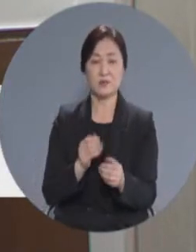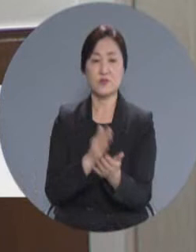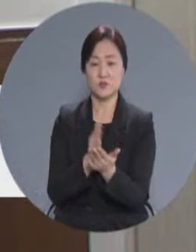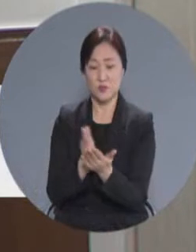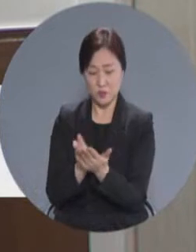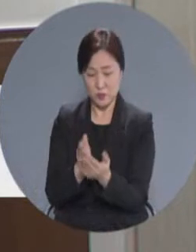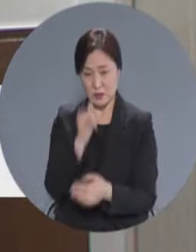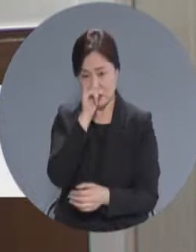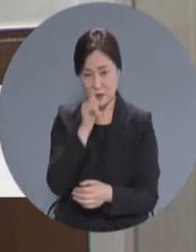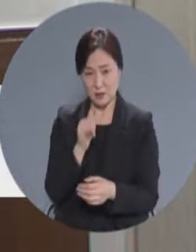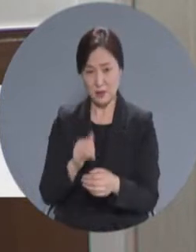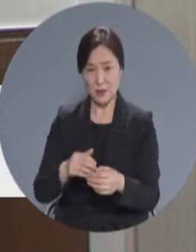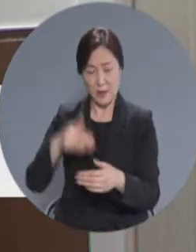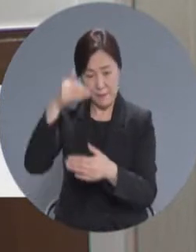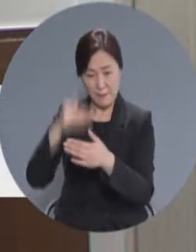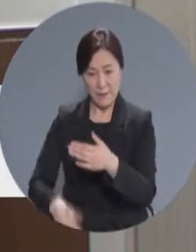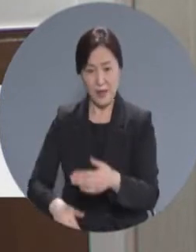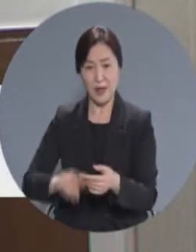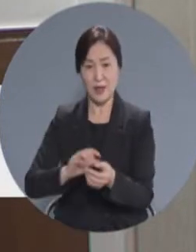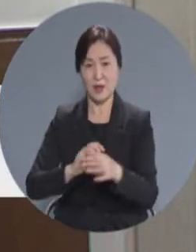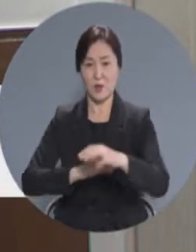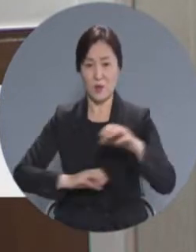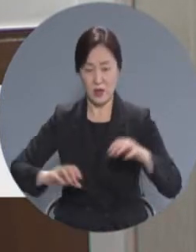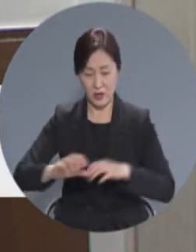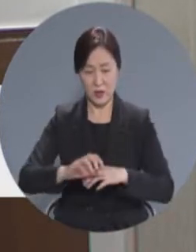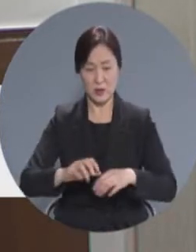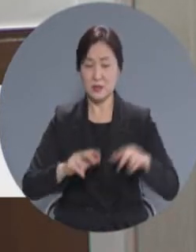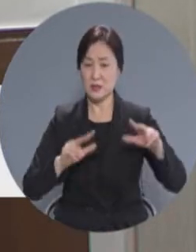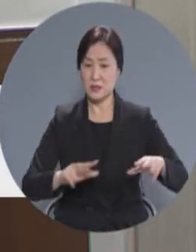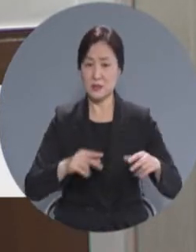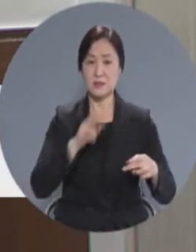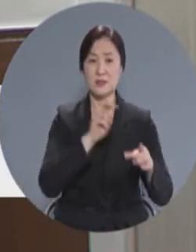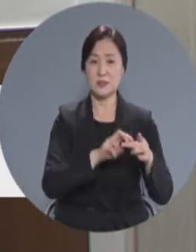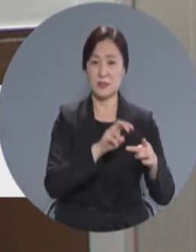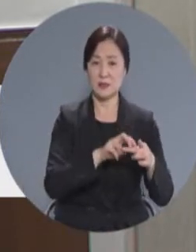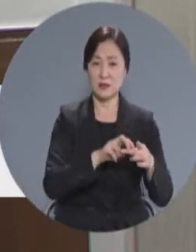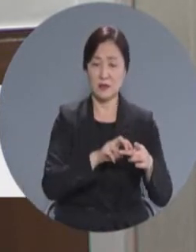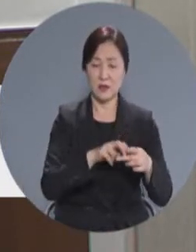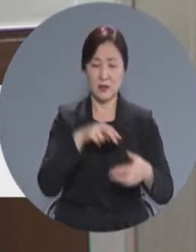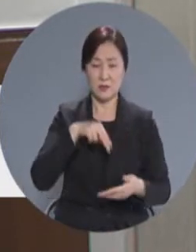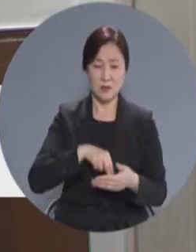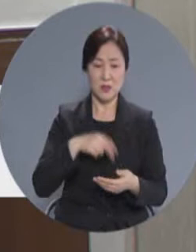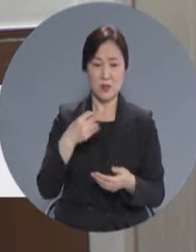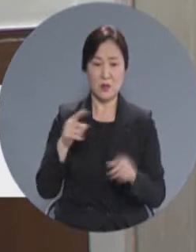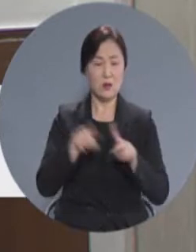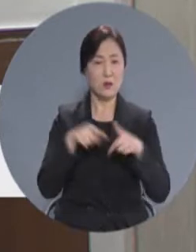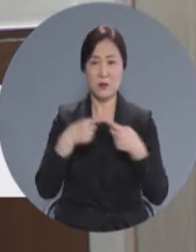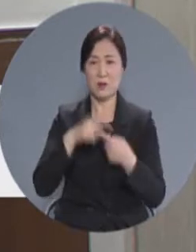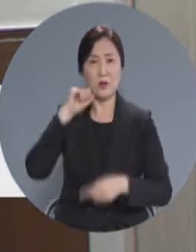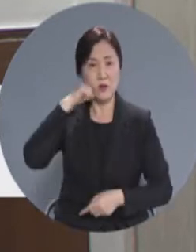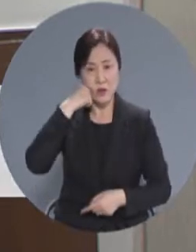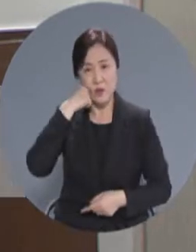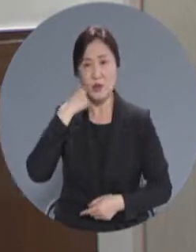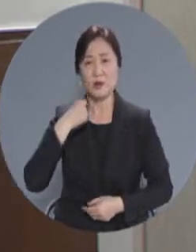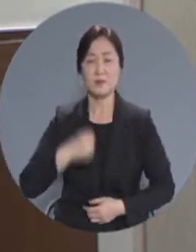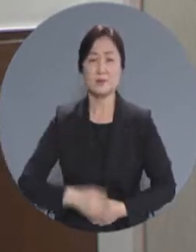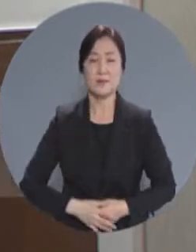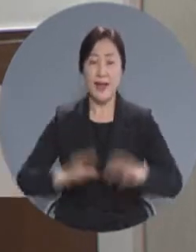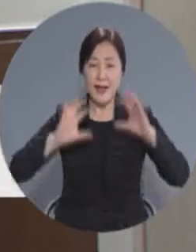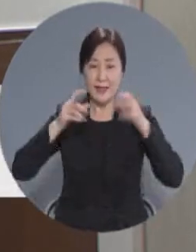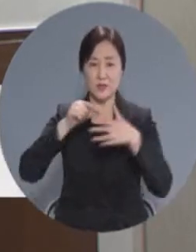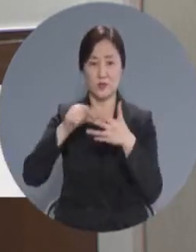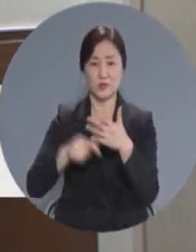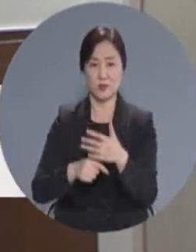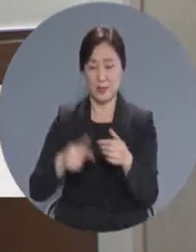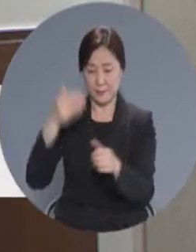부분이 잖아요 근데 그것을 낮춰라 라는건 저희는 현장에서 사실 납득이 안되는 부분입니다 아이들을 프로